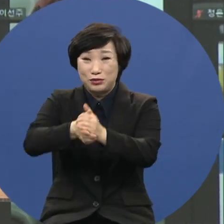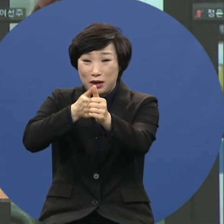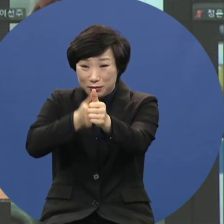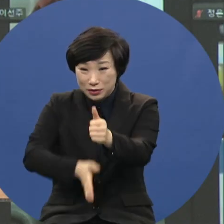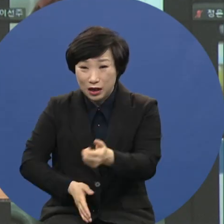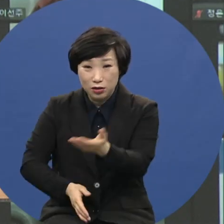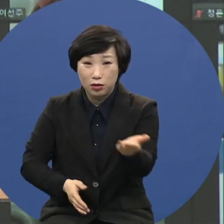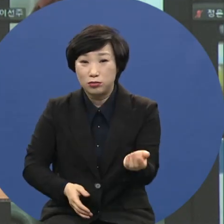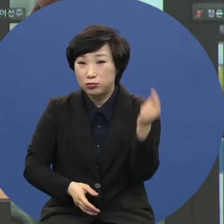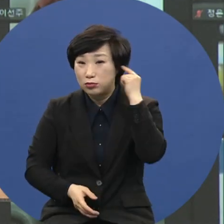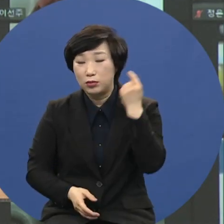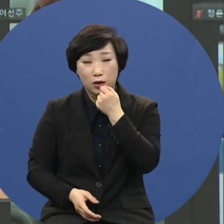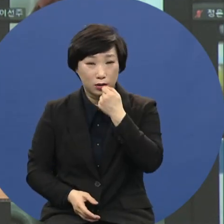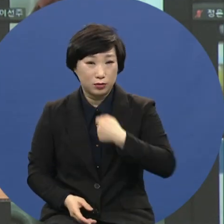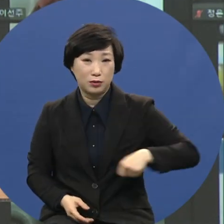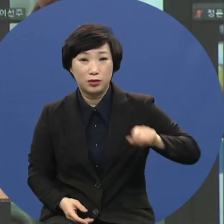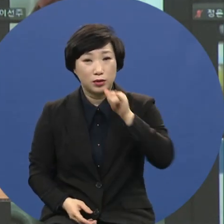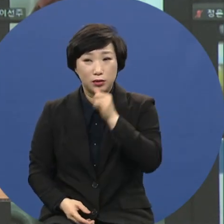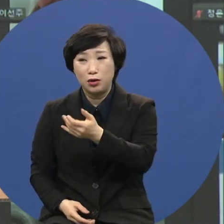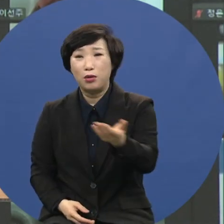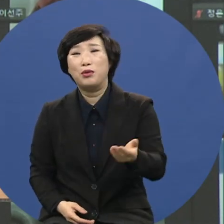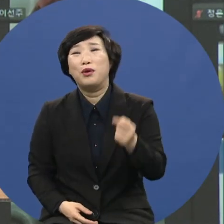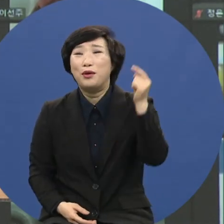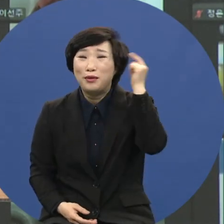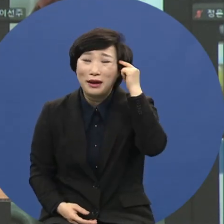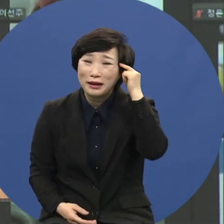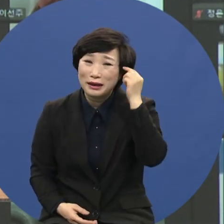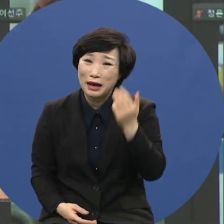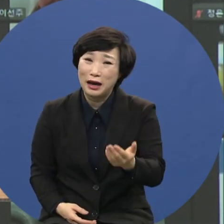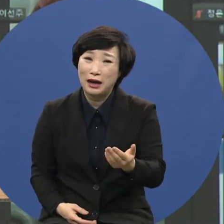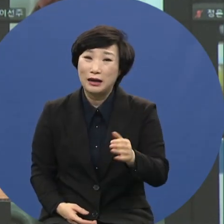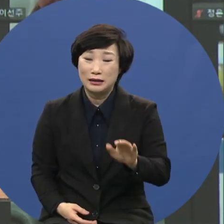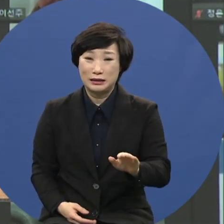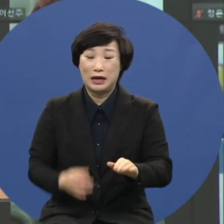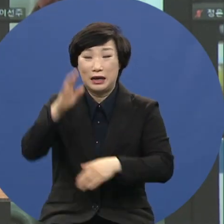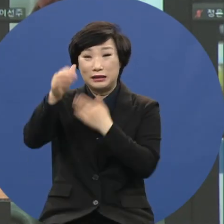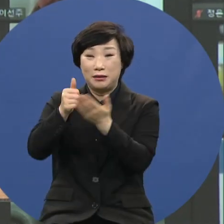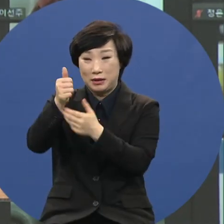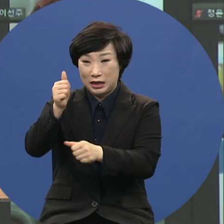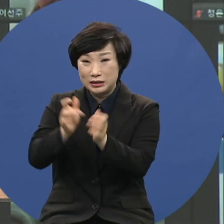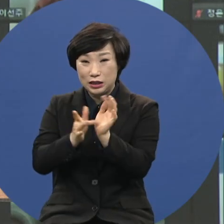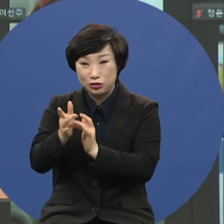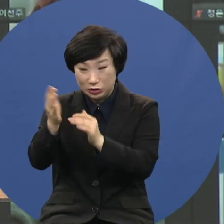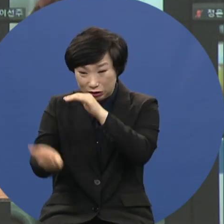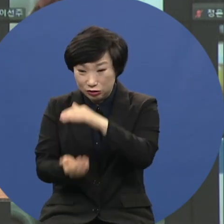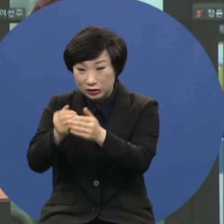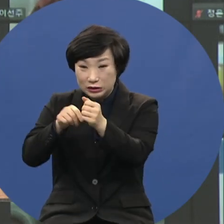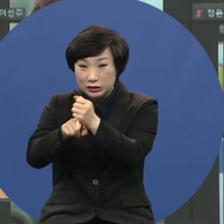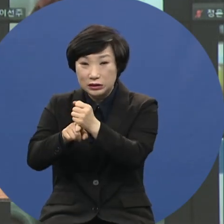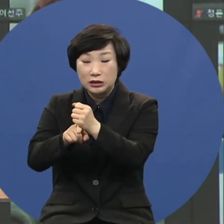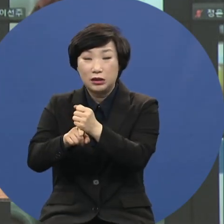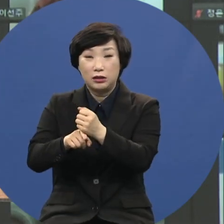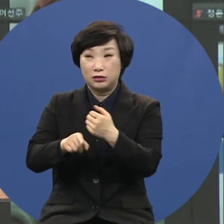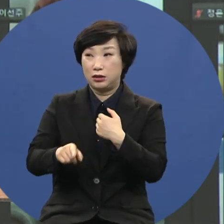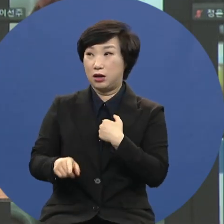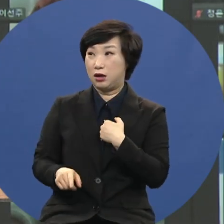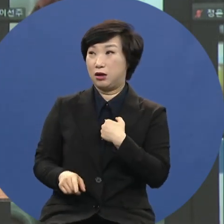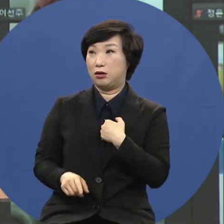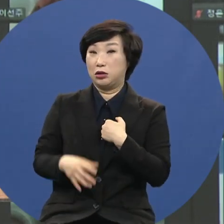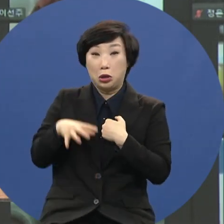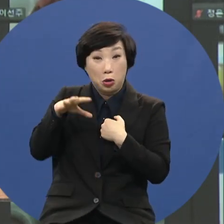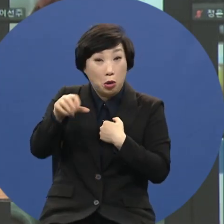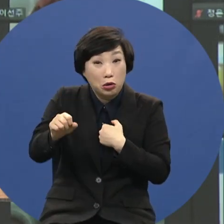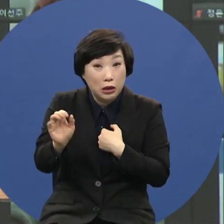기도합시다. 말 안 들어. 왜? 하나님의 아들로 이루신 뜻이 내